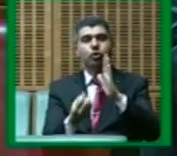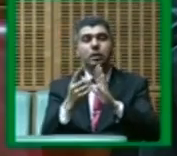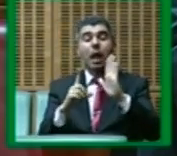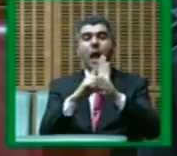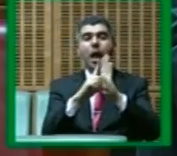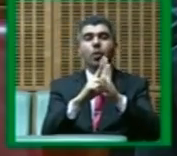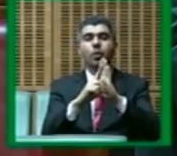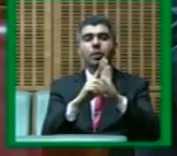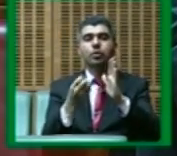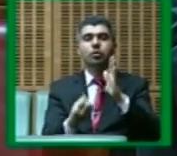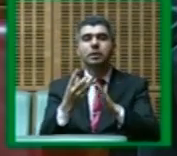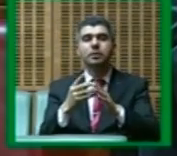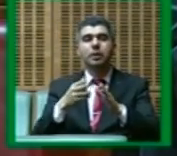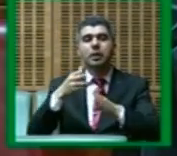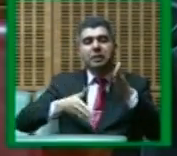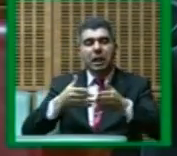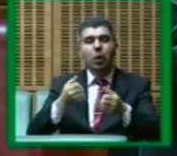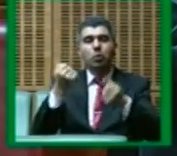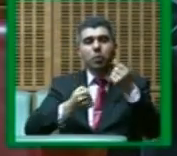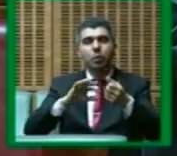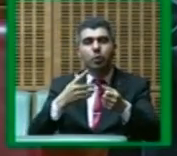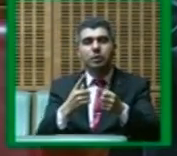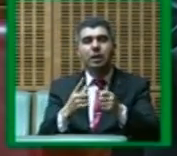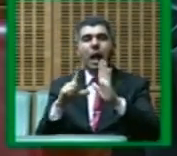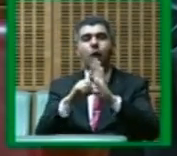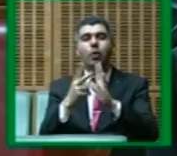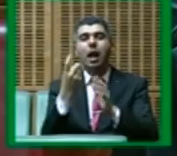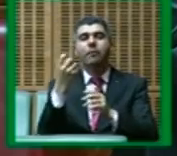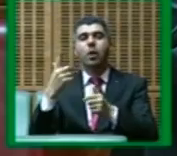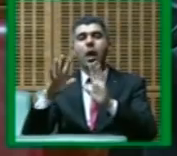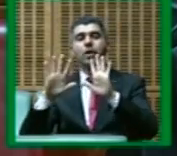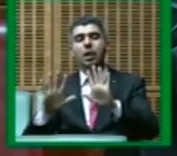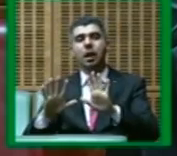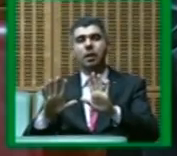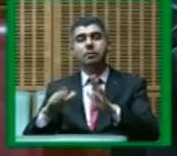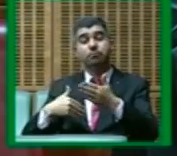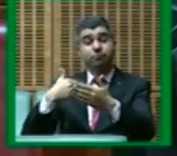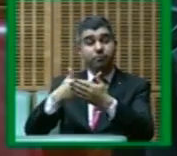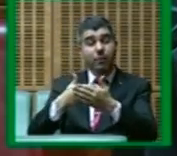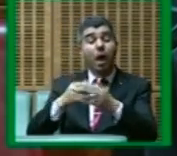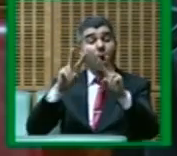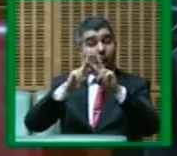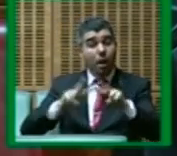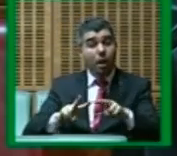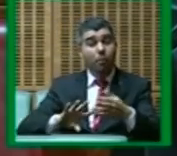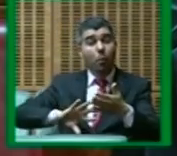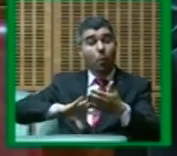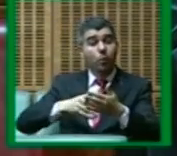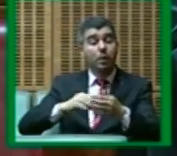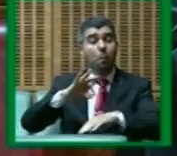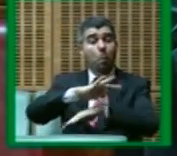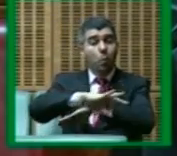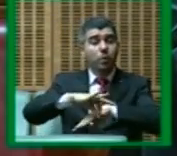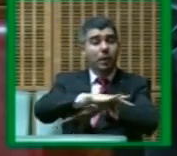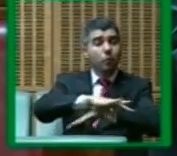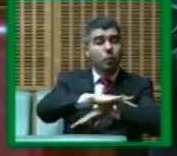2010، لكن أيضا هو قطاع اللي تتعمل الوزارة من خلال مركز السينواش، ولكن أيضا من خلال العاملين ديالنا على أساس